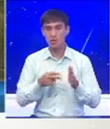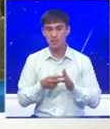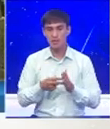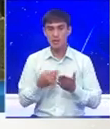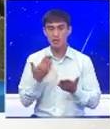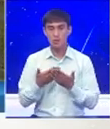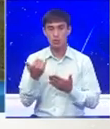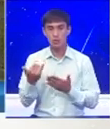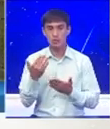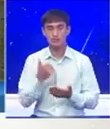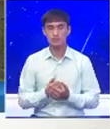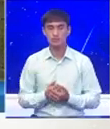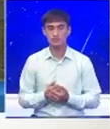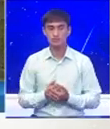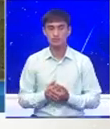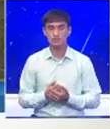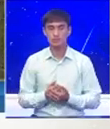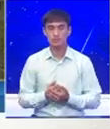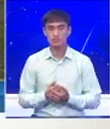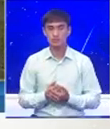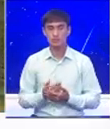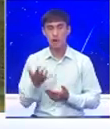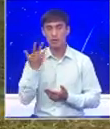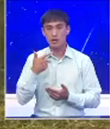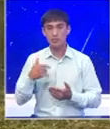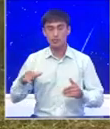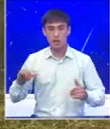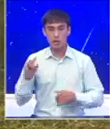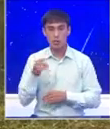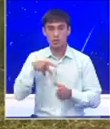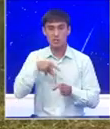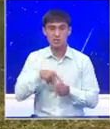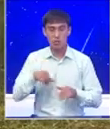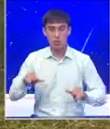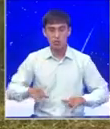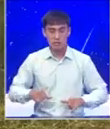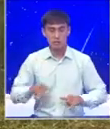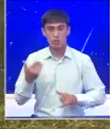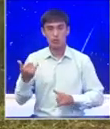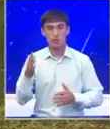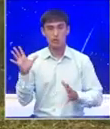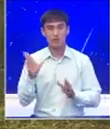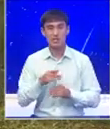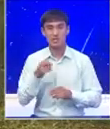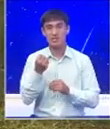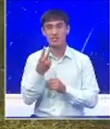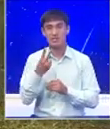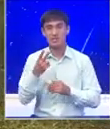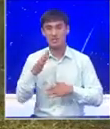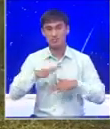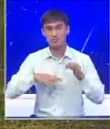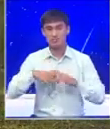То есть у них, когда ребенок сидит на лошади, когда человек сидит на лошади, у него все